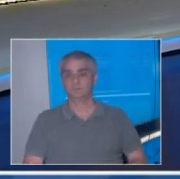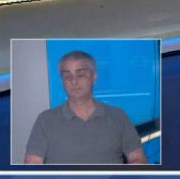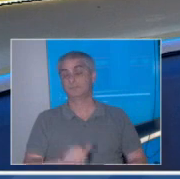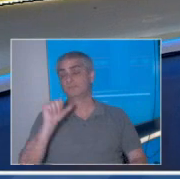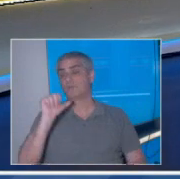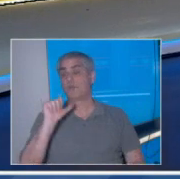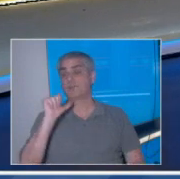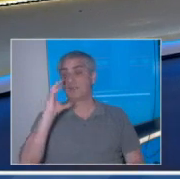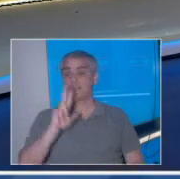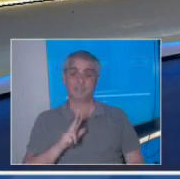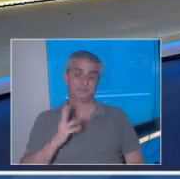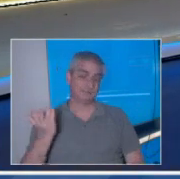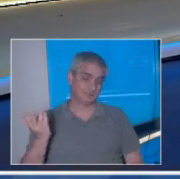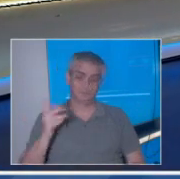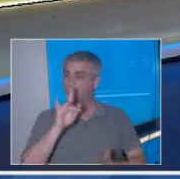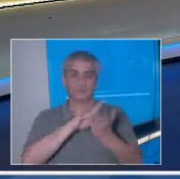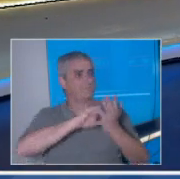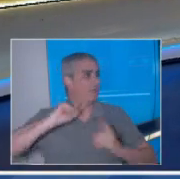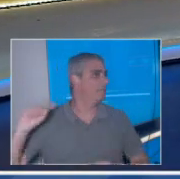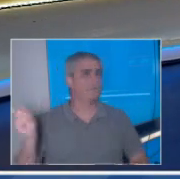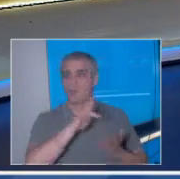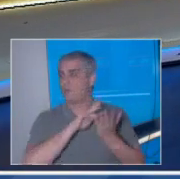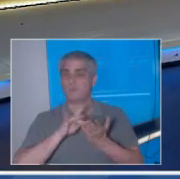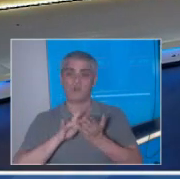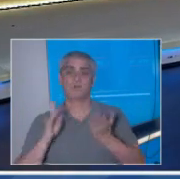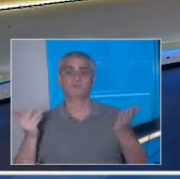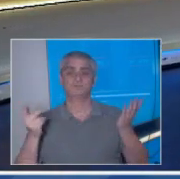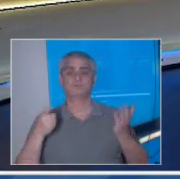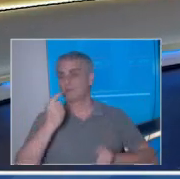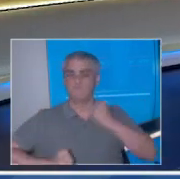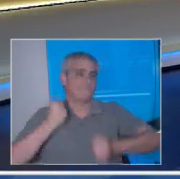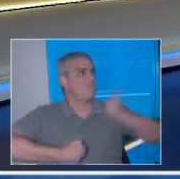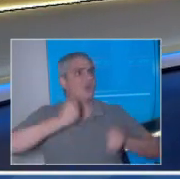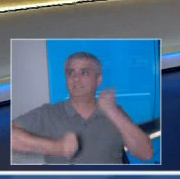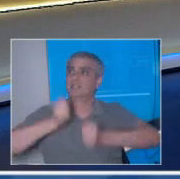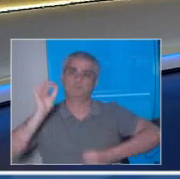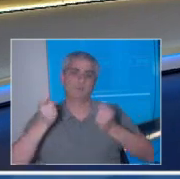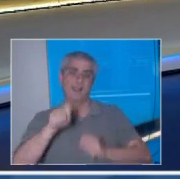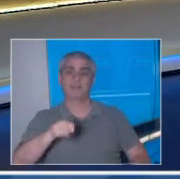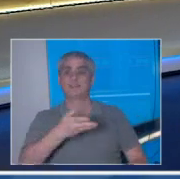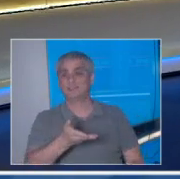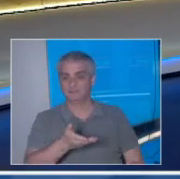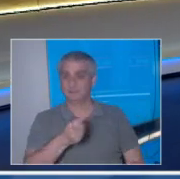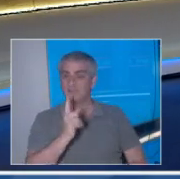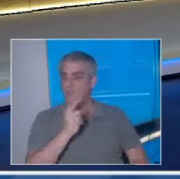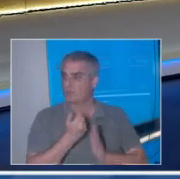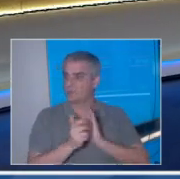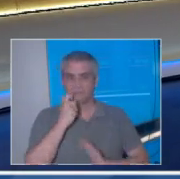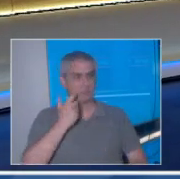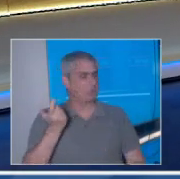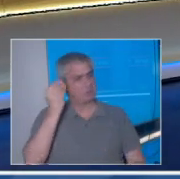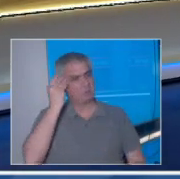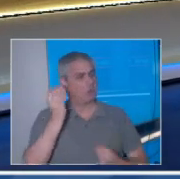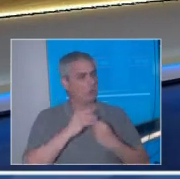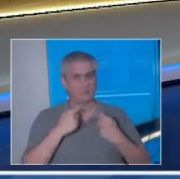אופיר כץ, הכל בכל מקום בבת אחת, הפורסט גאמפ של של הכנסת הזאת, אבל חוץ מדרעי אני לא זוכר